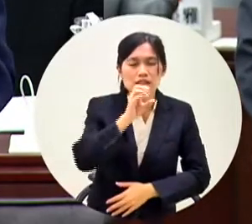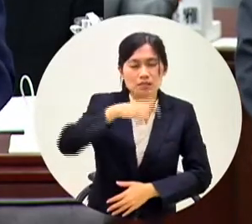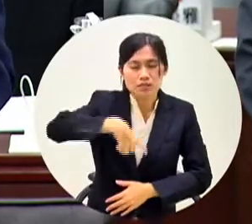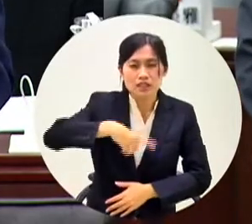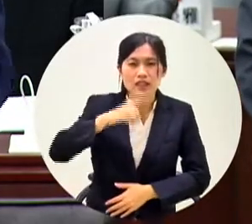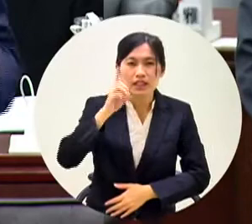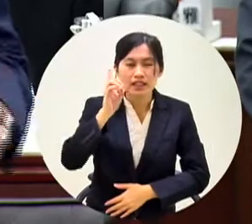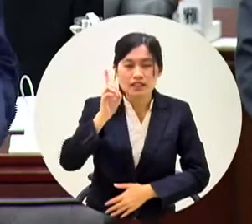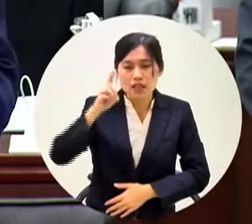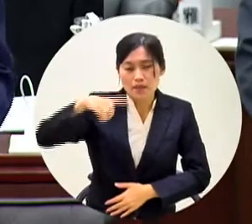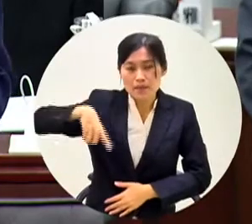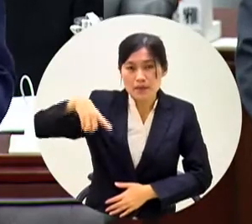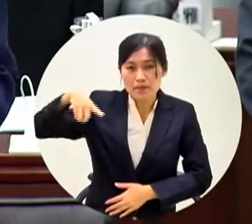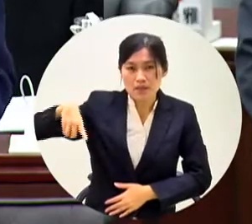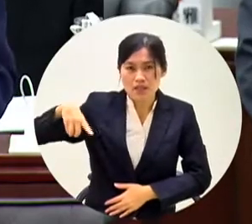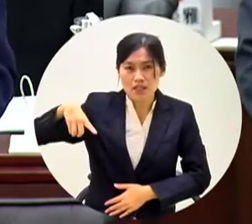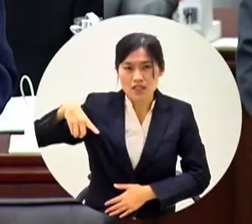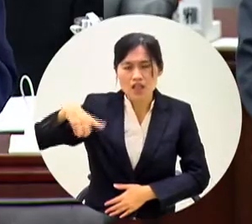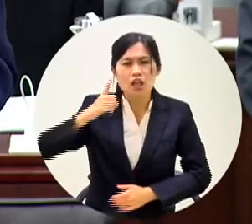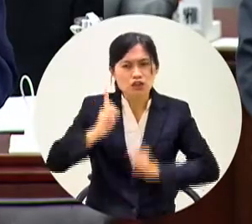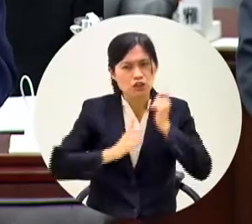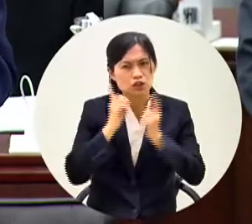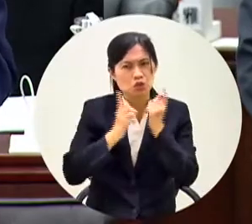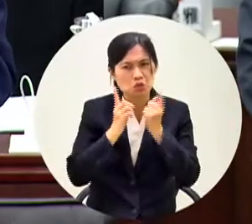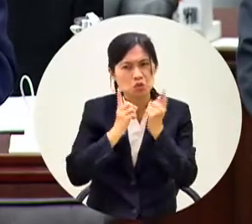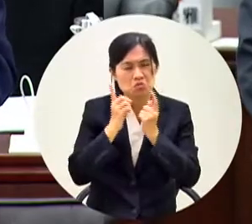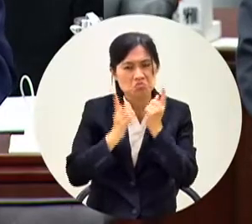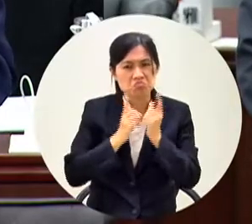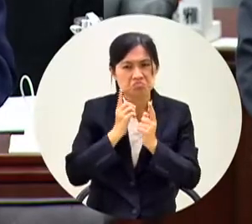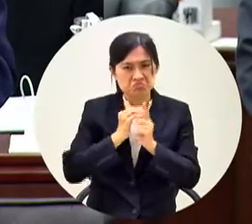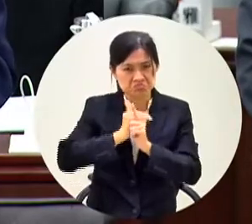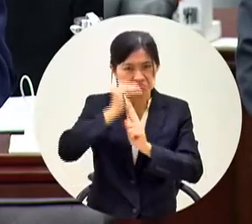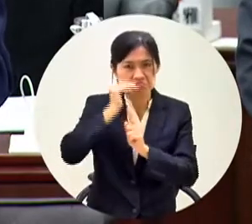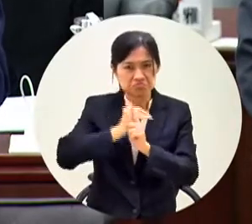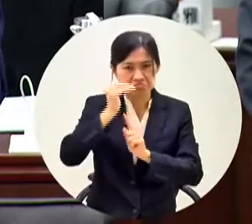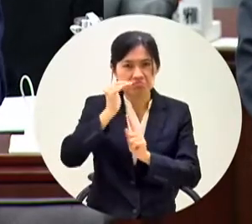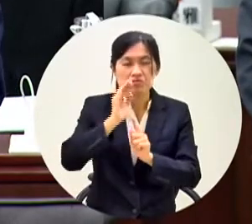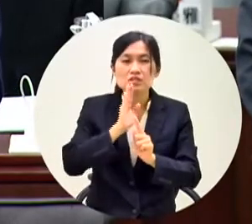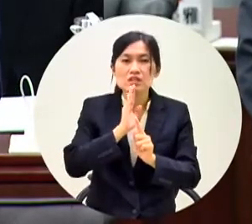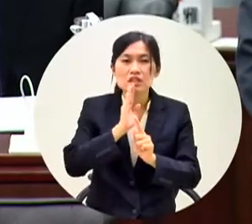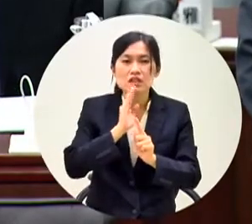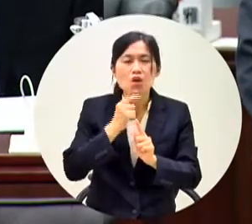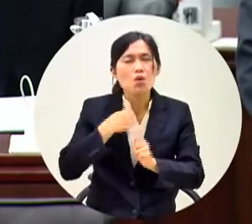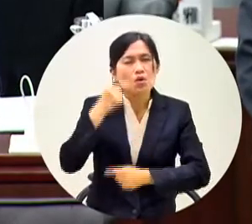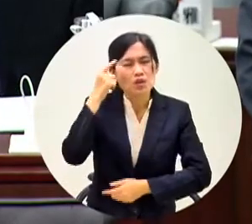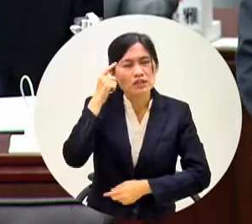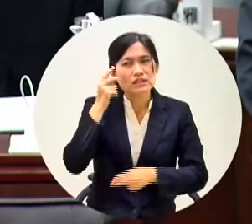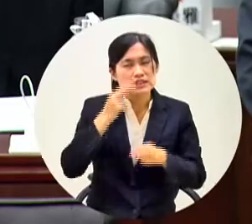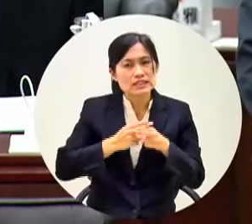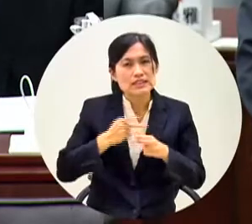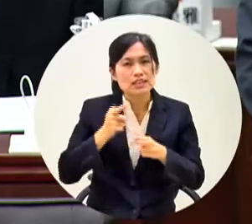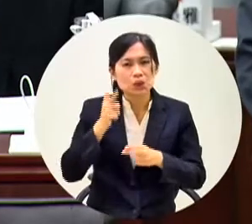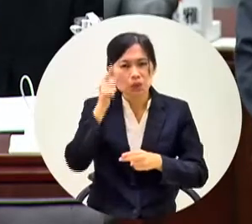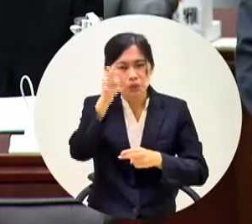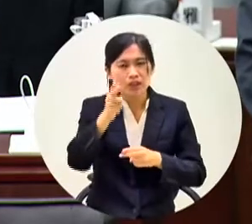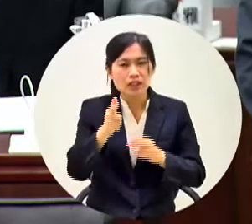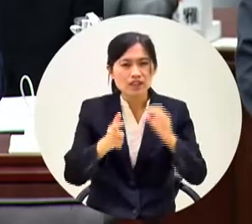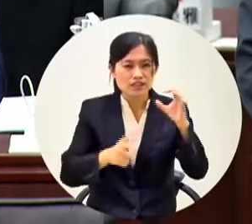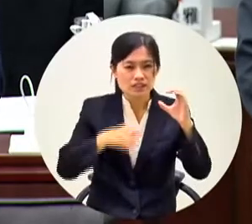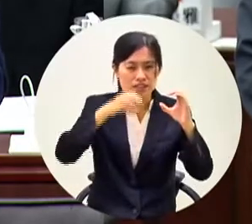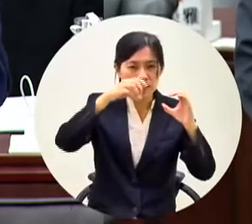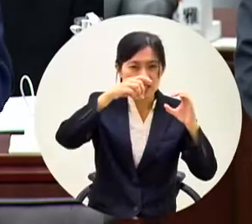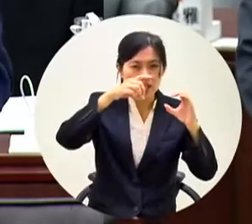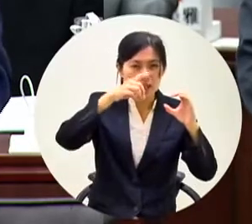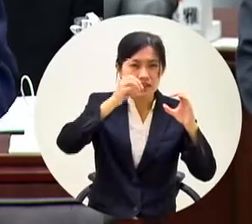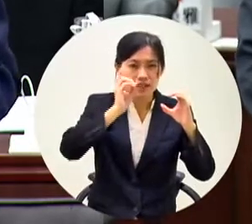程度会比较高。那我也相信说，这个长远我们还是要以 CPTPP 这个为